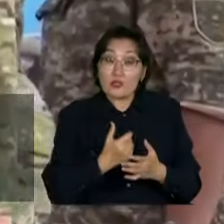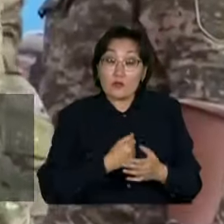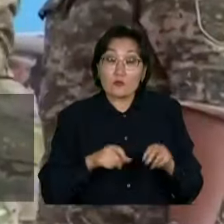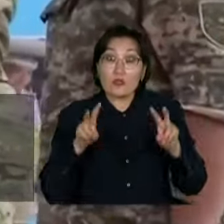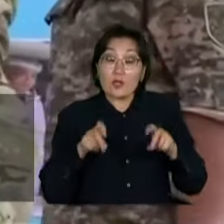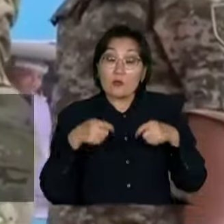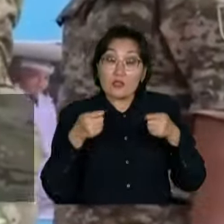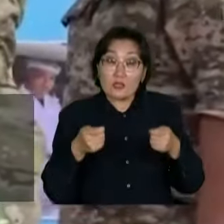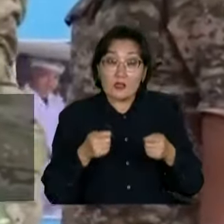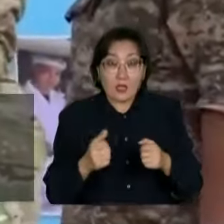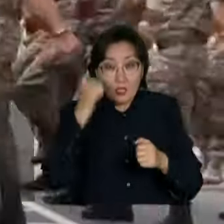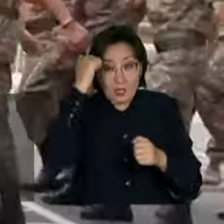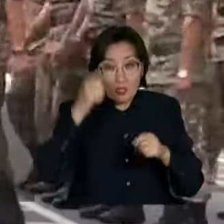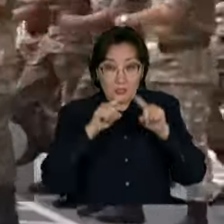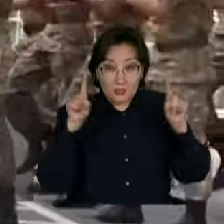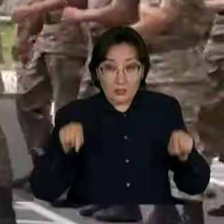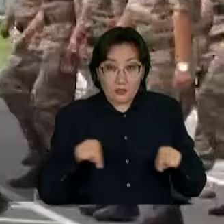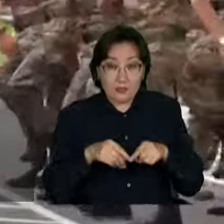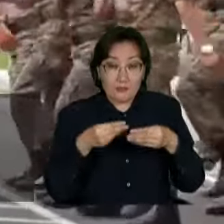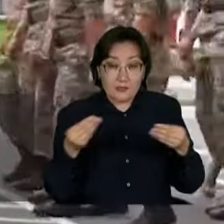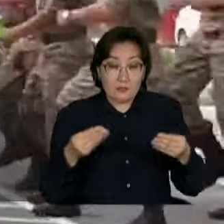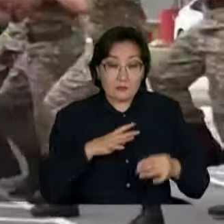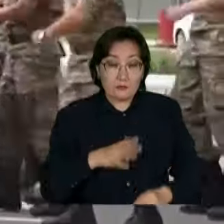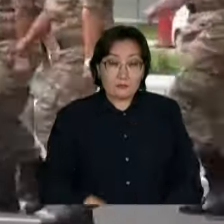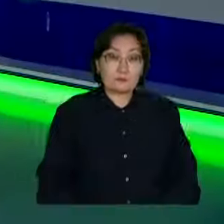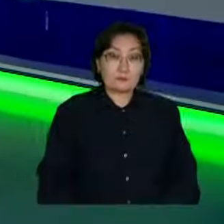атақтар беріліп, алғыс хаттар табысталды.